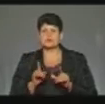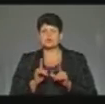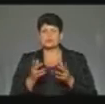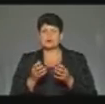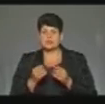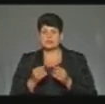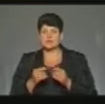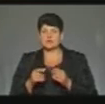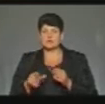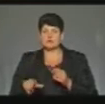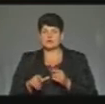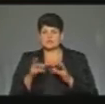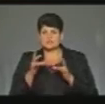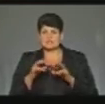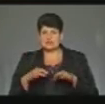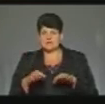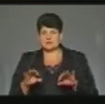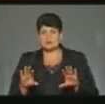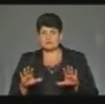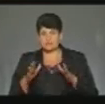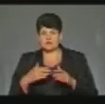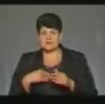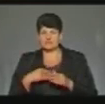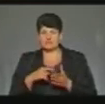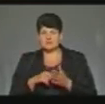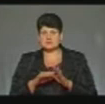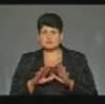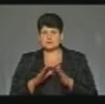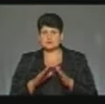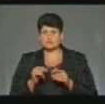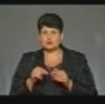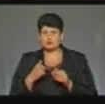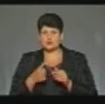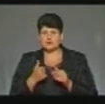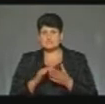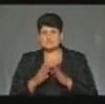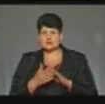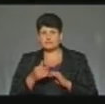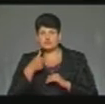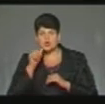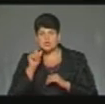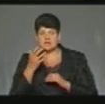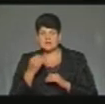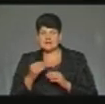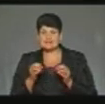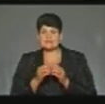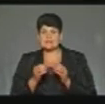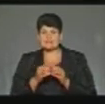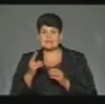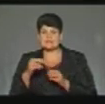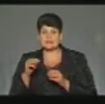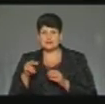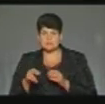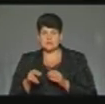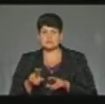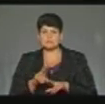дорожньо-транспортні пригоди, у нас по місту трапилось цього року станом на вчорашній день 10 дорожньо-транспортних пригод з